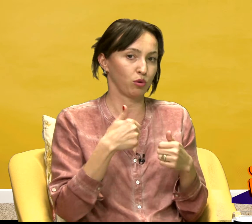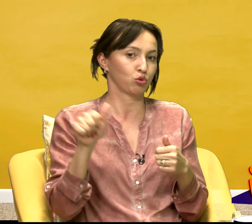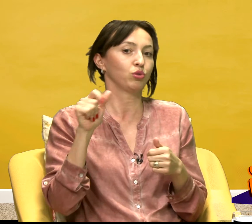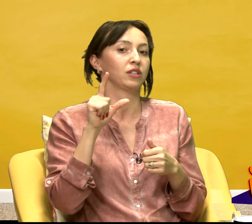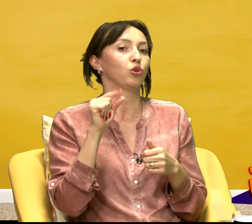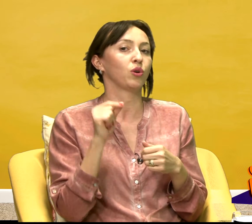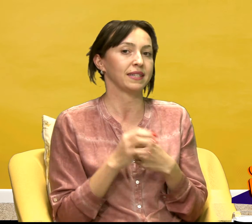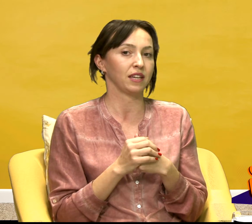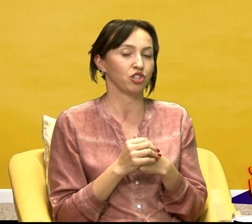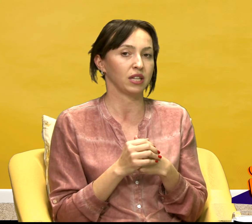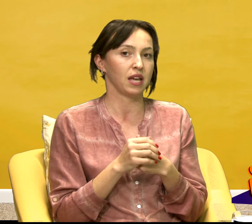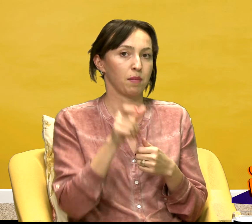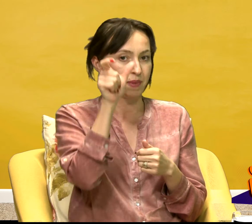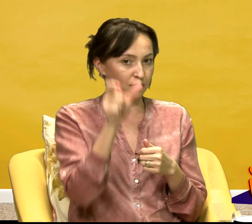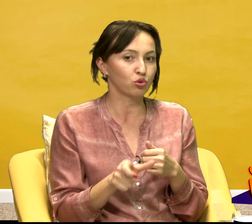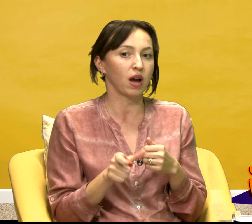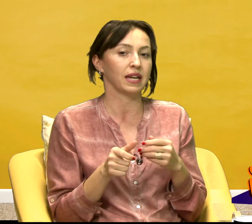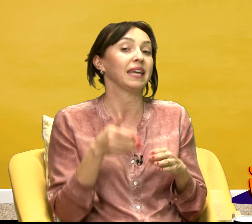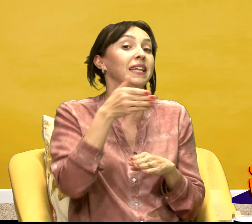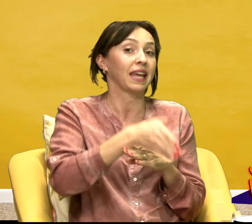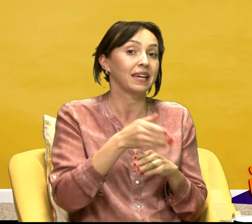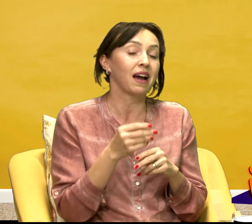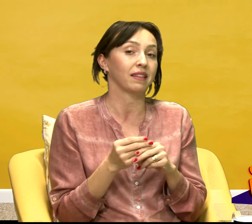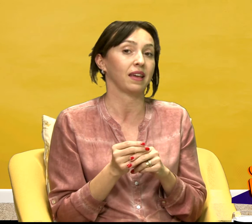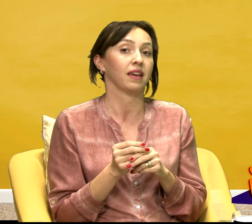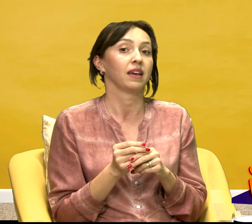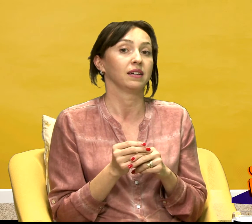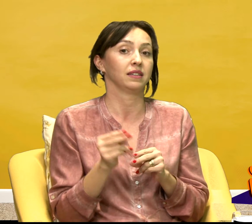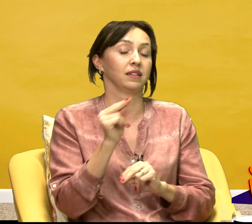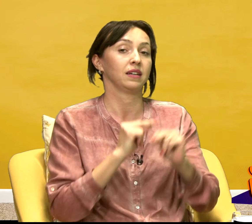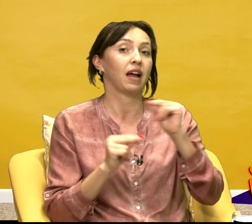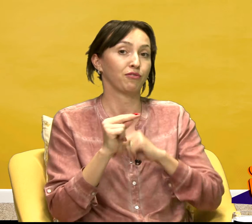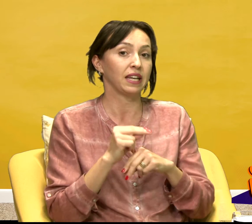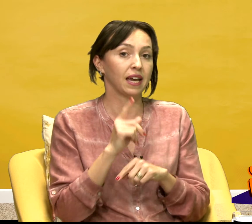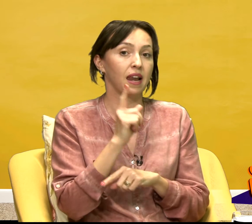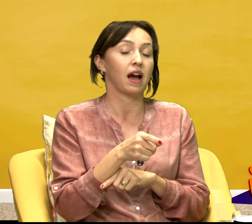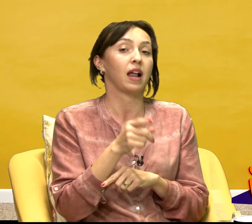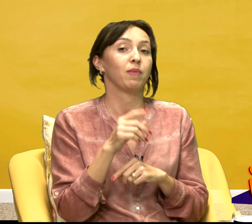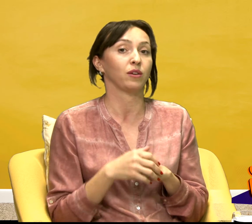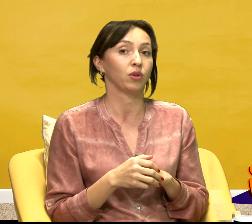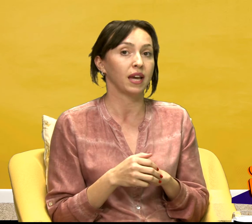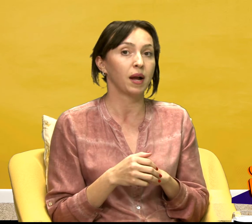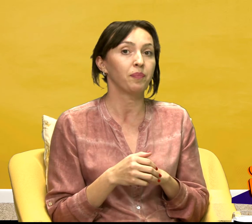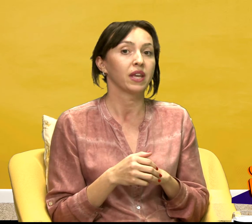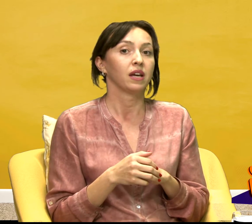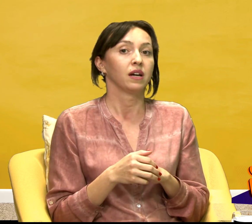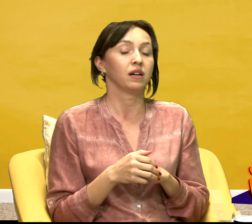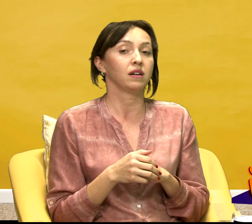aproape 120 de persoane integrate la filiala Alba